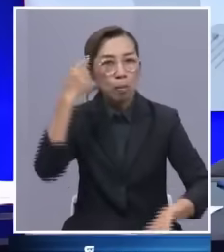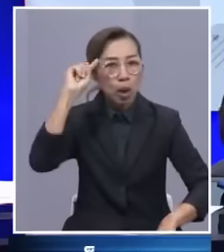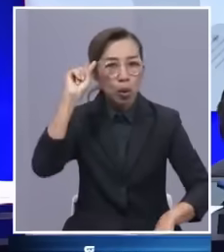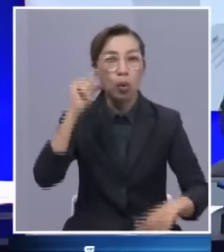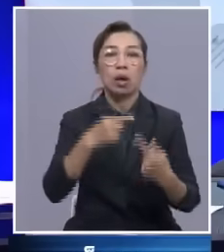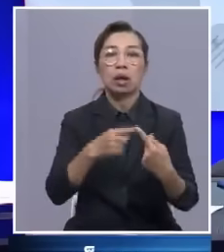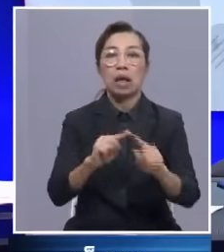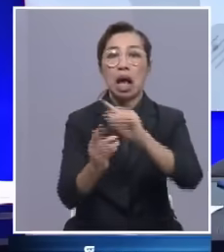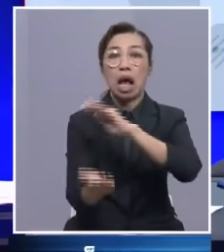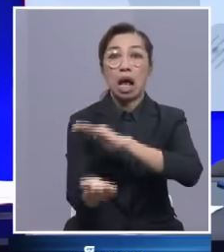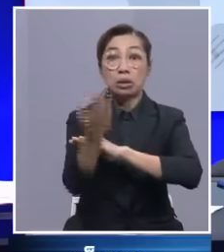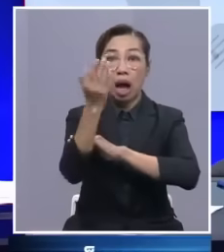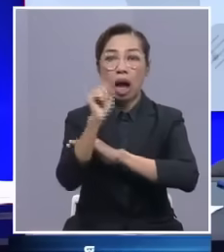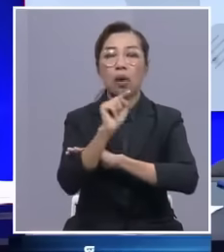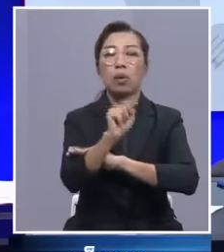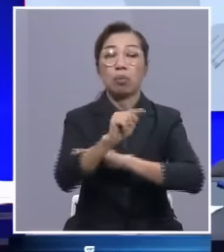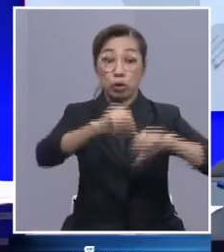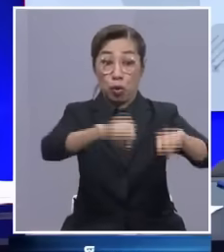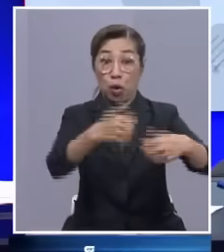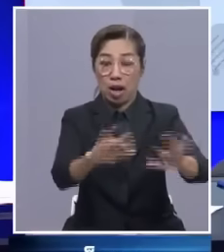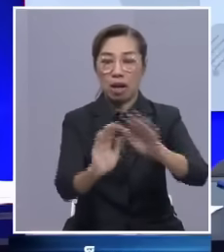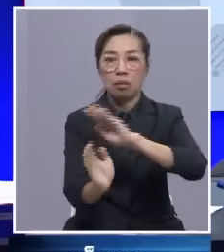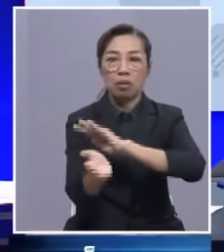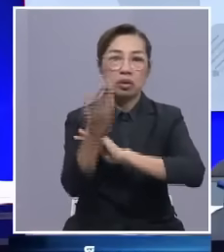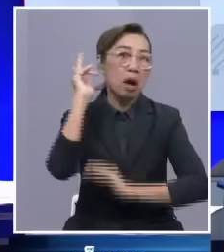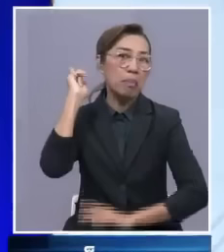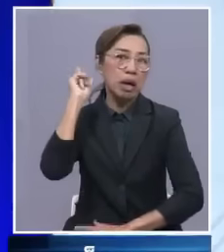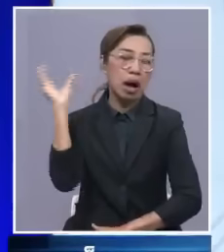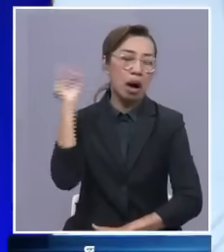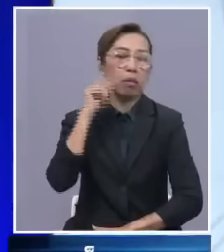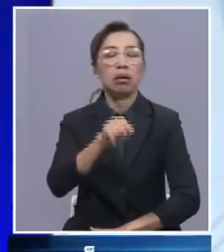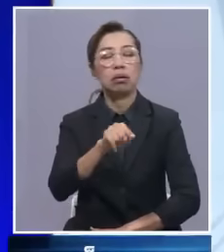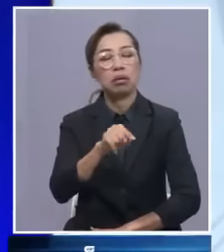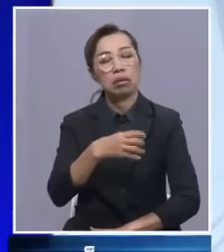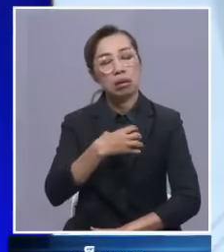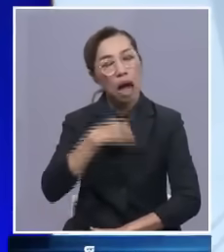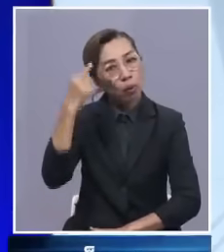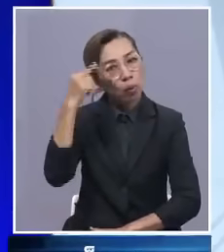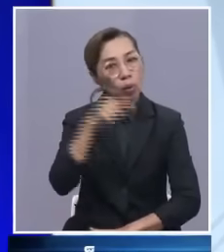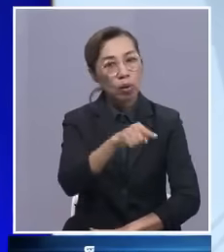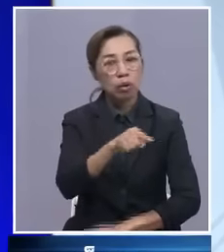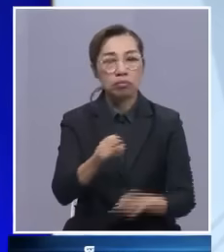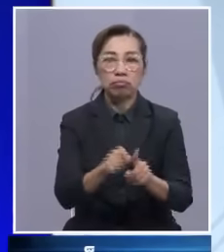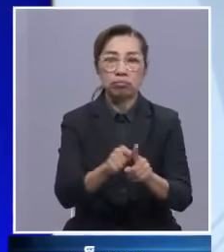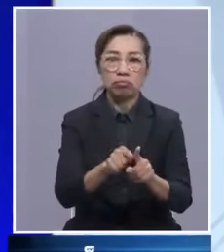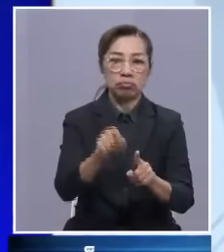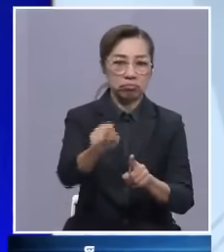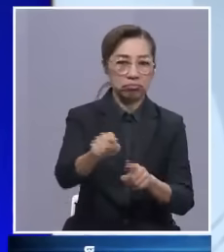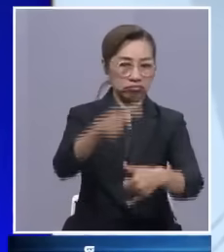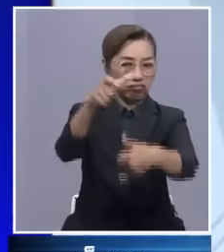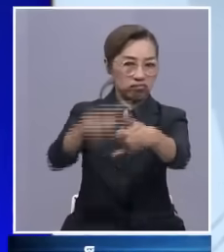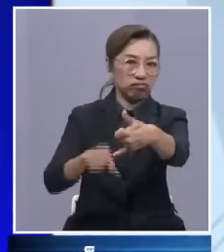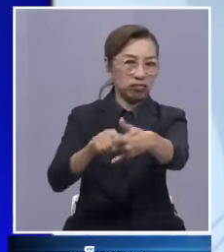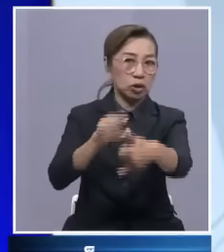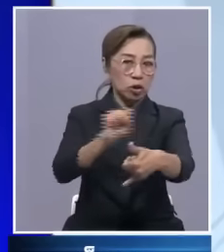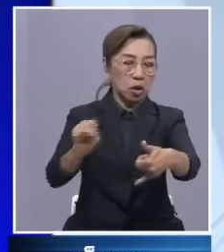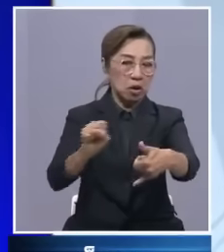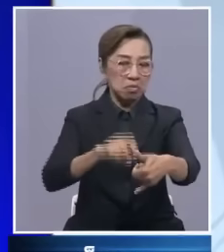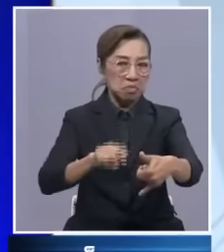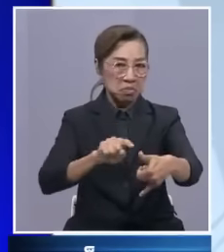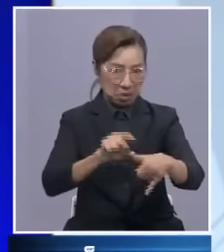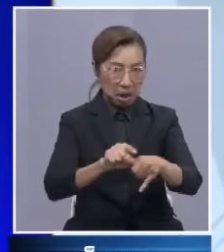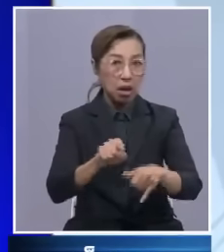าก็คือมันมีกระแสมีกระแสที่อยากจะถามว่าคนที่ไม่เห็นด้วยกับการฆาตโทษให้ขับส.ส.